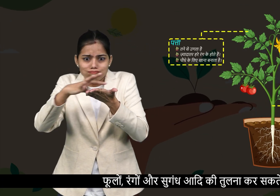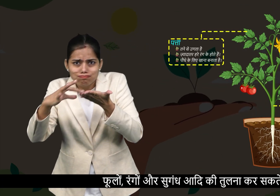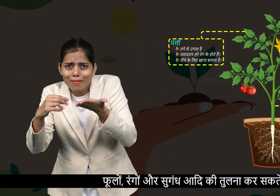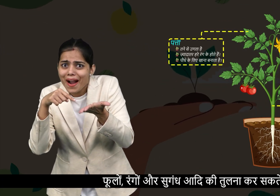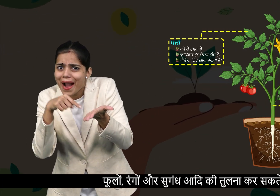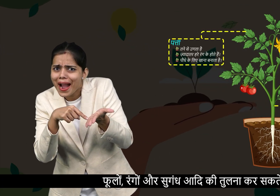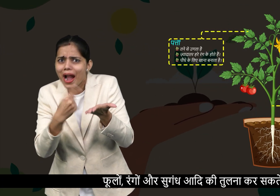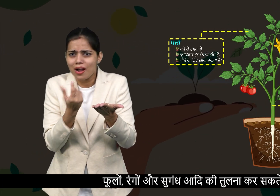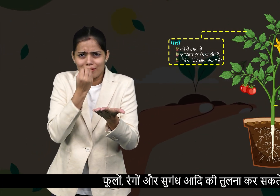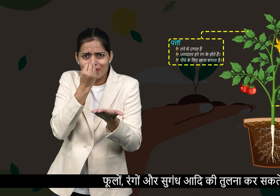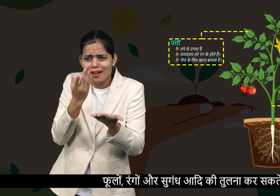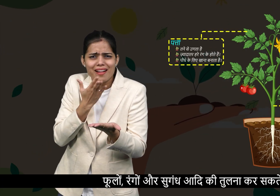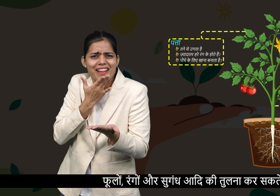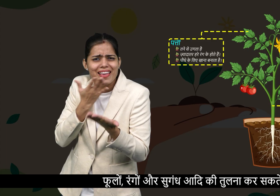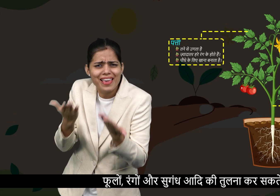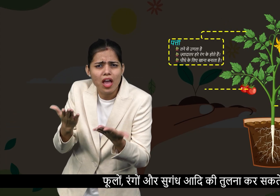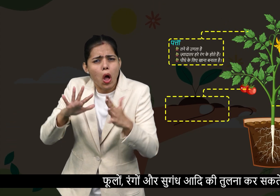हैं।